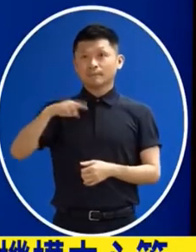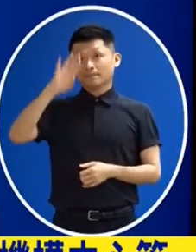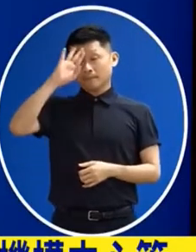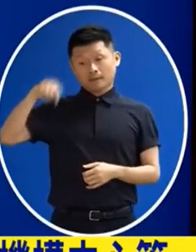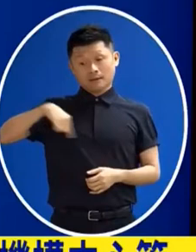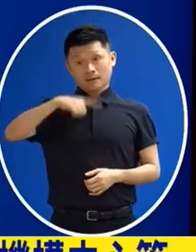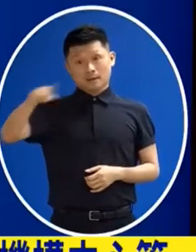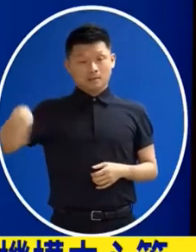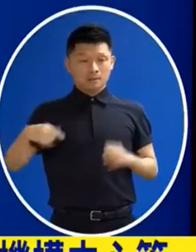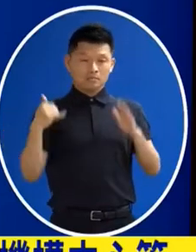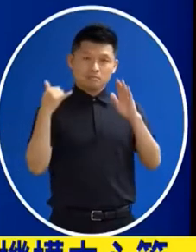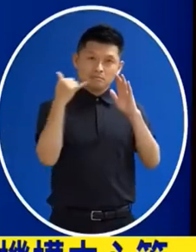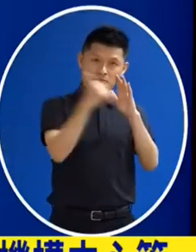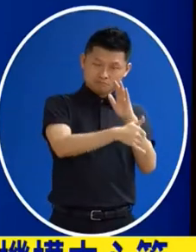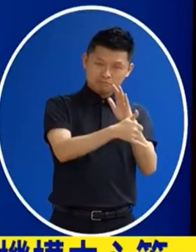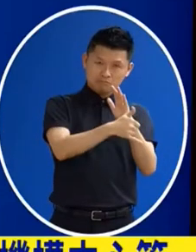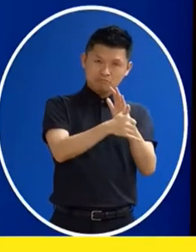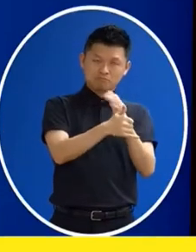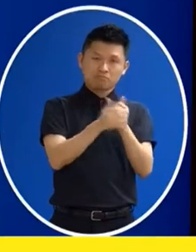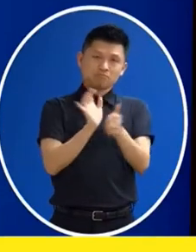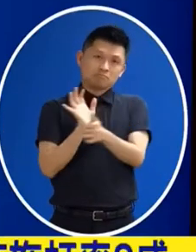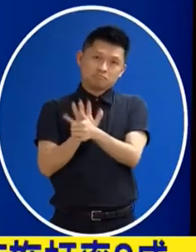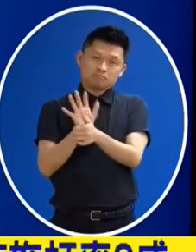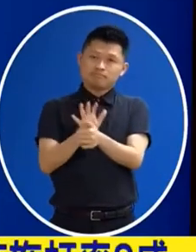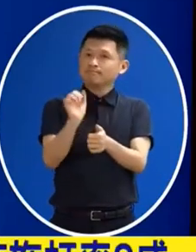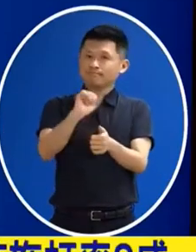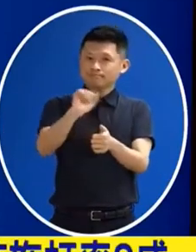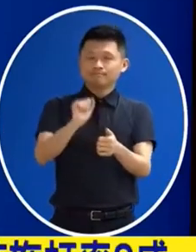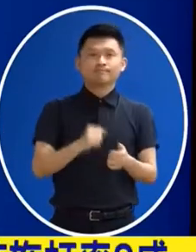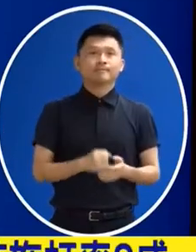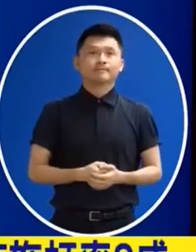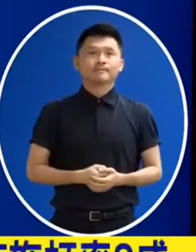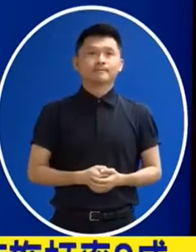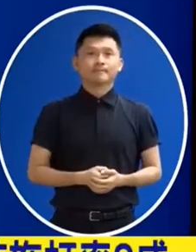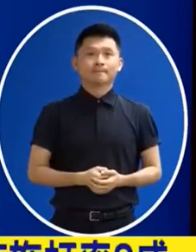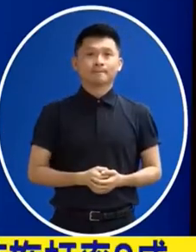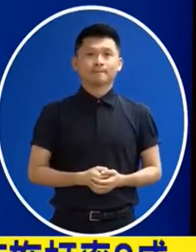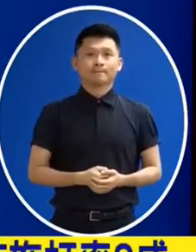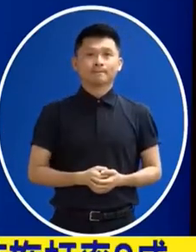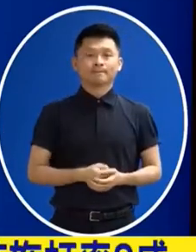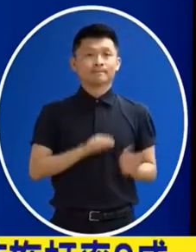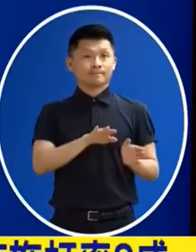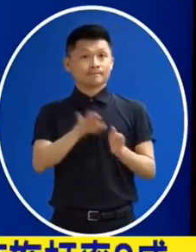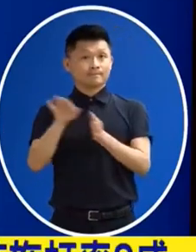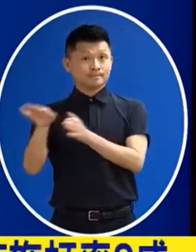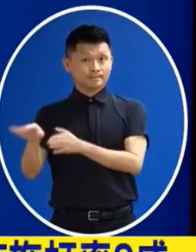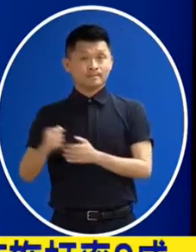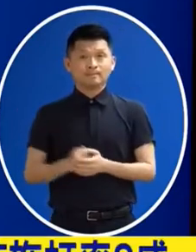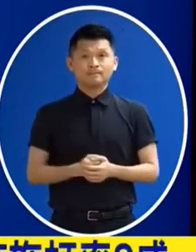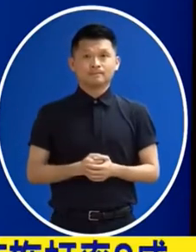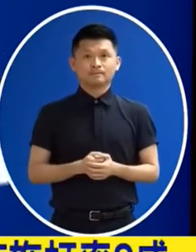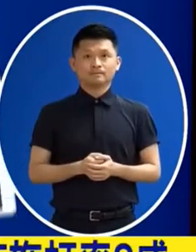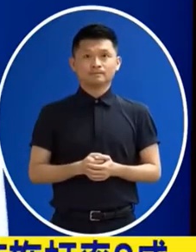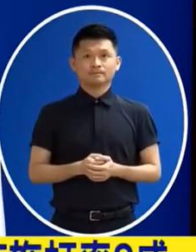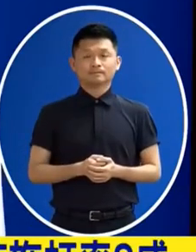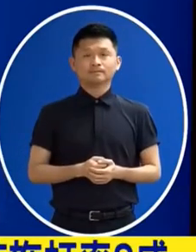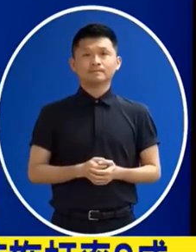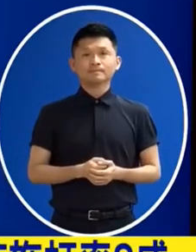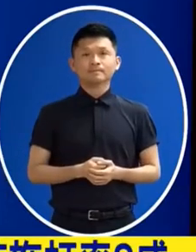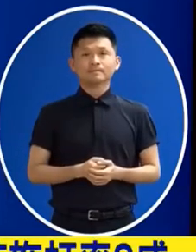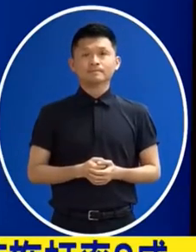也就不能来到这样的日间的场域来接受服务。好，那接下来是有关整个一